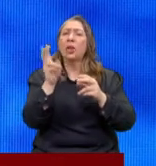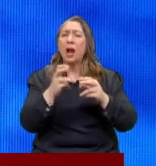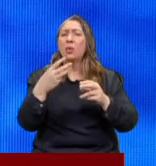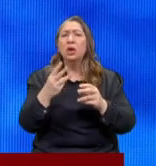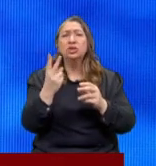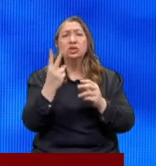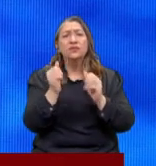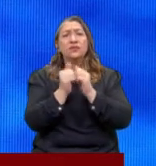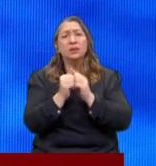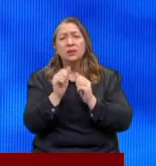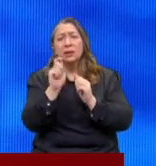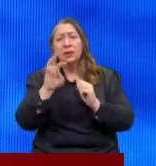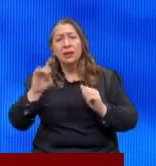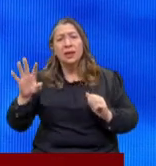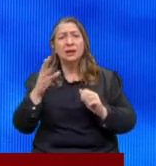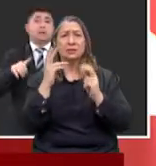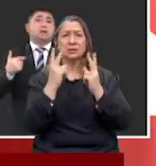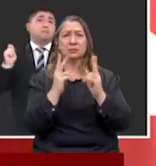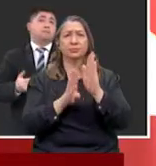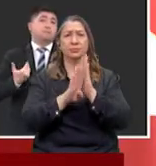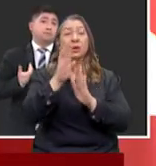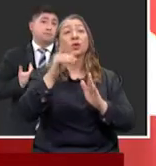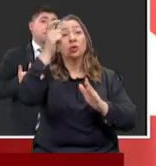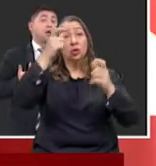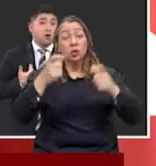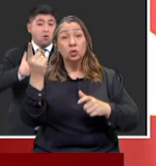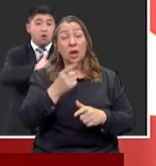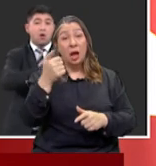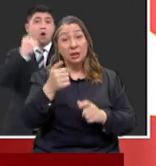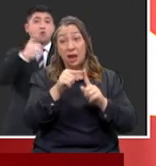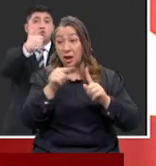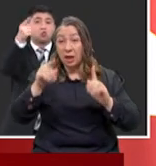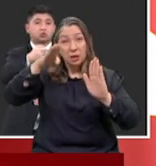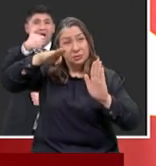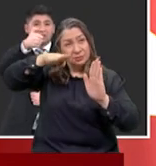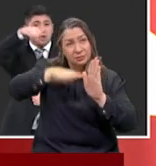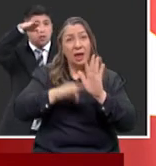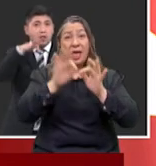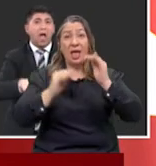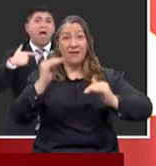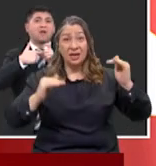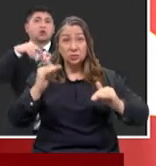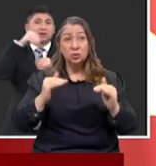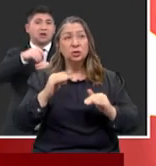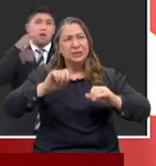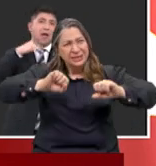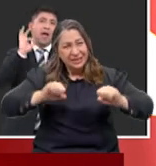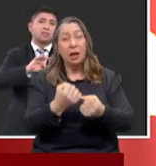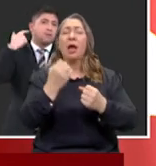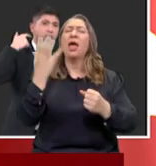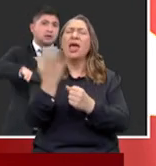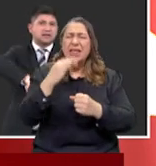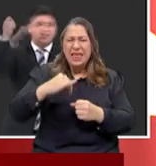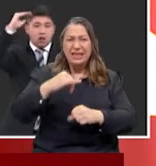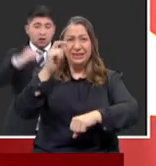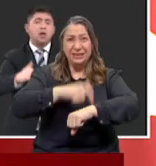çift haneleri yükselten sizsiniz siz. Ülkemizde %6'lara kadar indirdiğimiz enflasyonun boynunu kırarak en